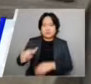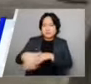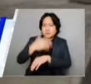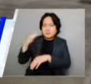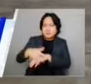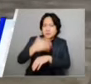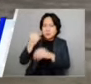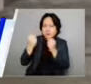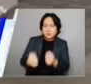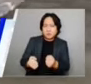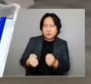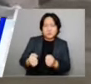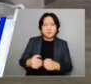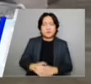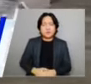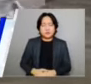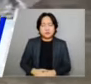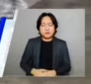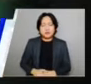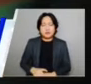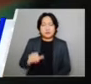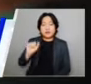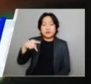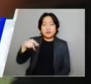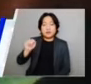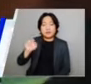Ganon din sa Aparig, Cagayan.